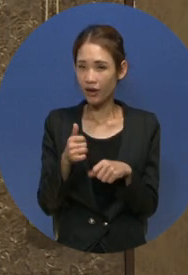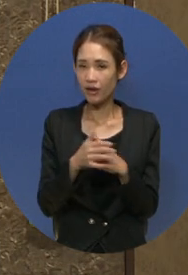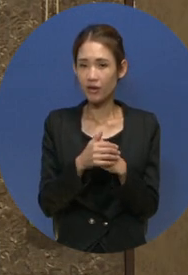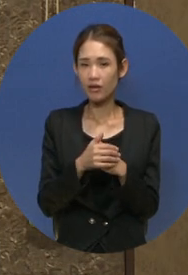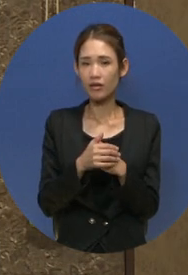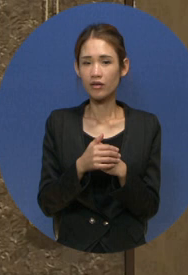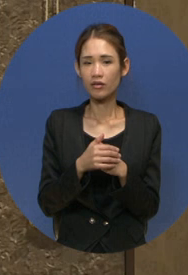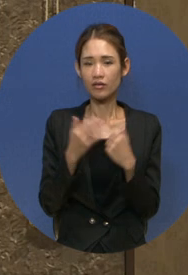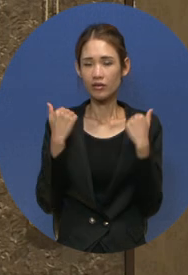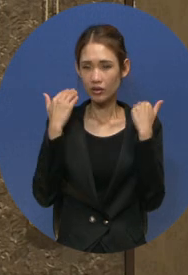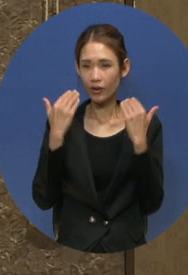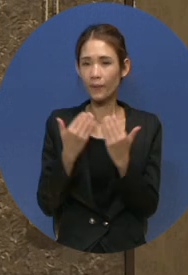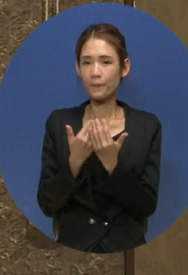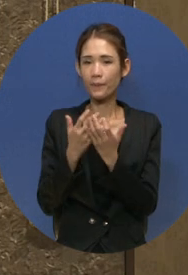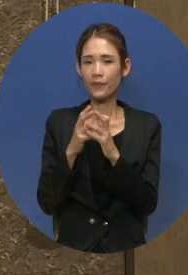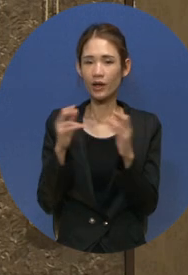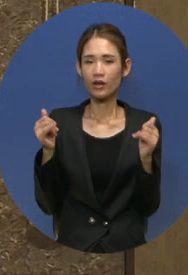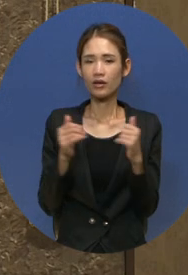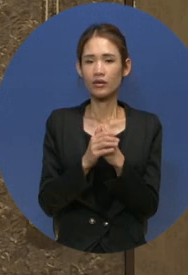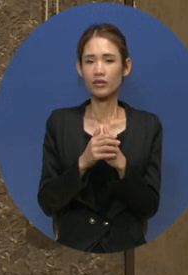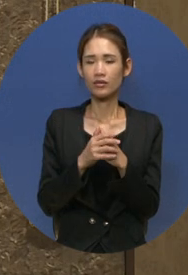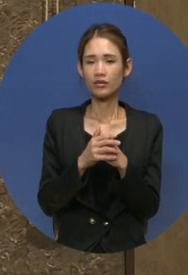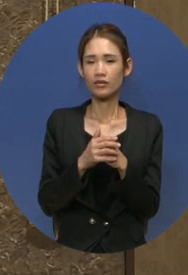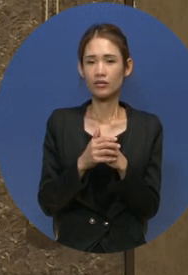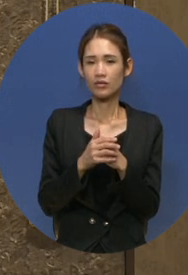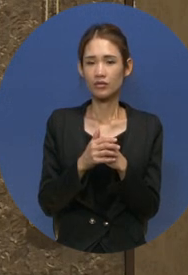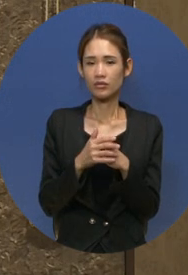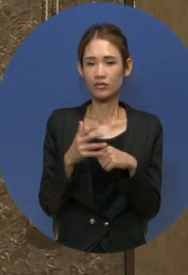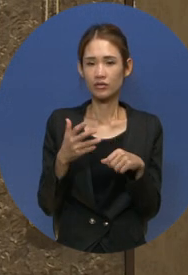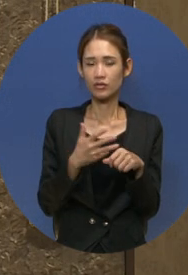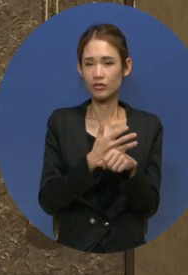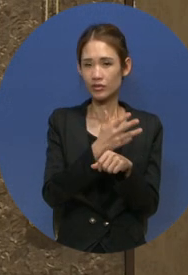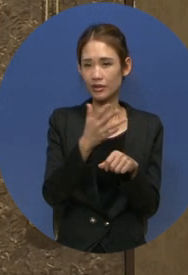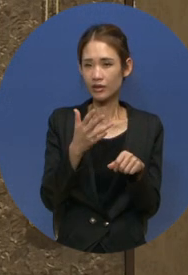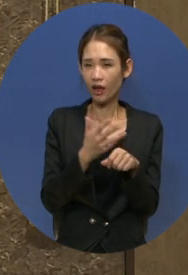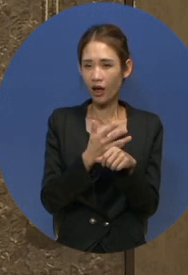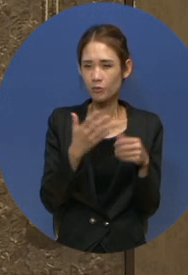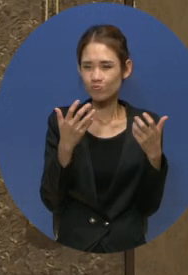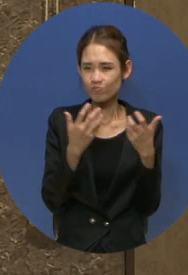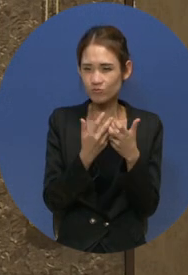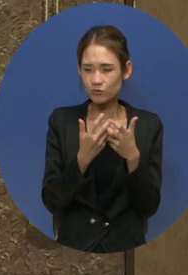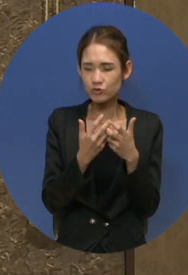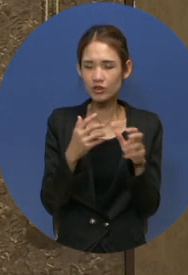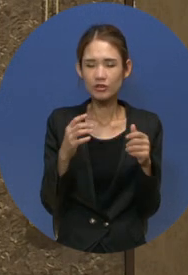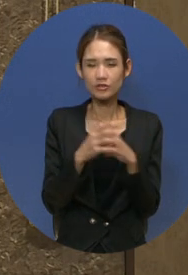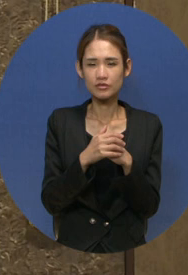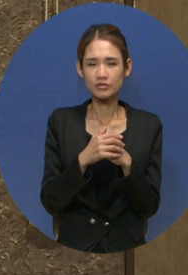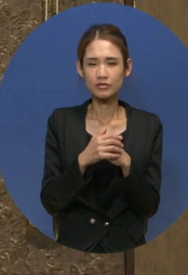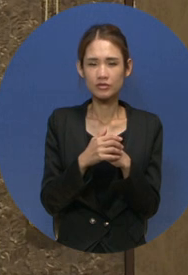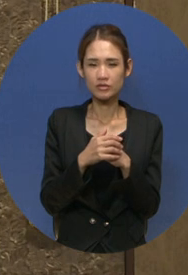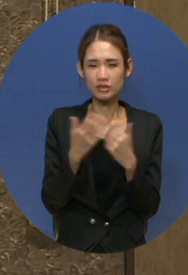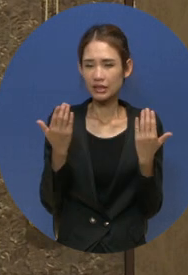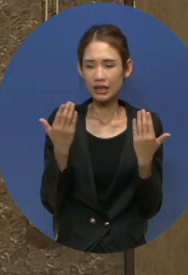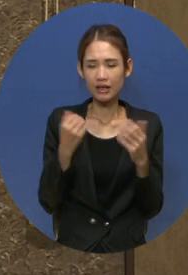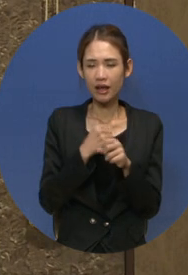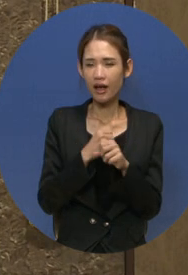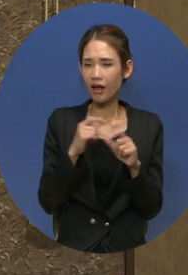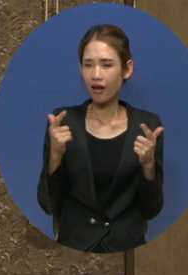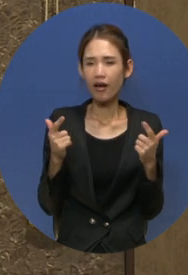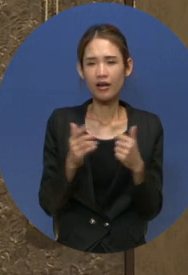그래서 발달장애인들에게 이 맞는 일은 뭐 8시간 풀타임 일을 해야 된다 그거 아닌 것 같거든요.